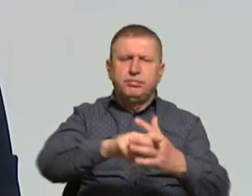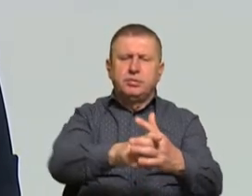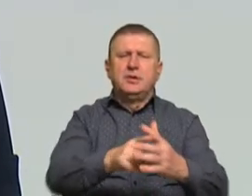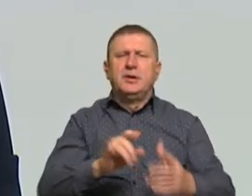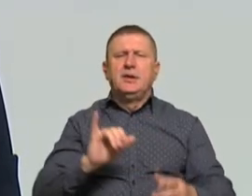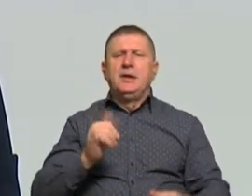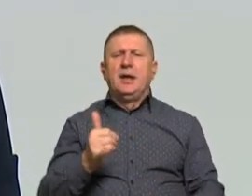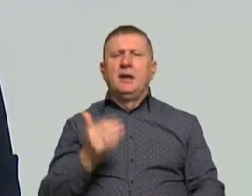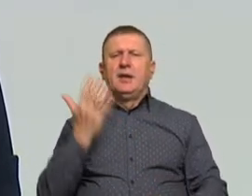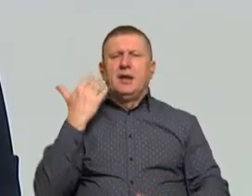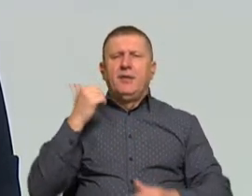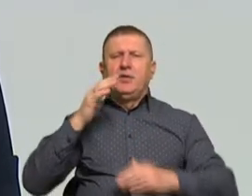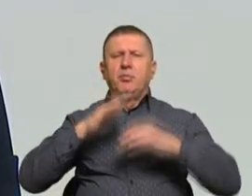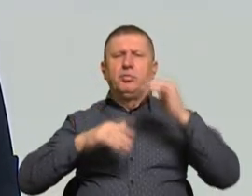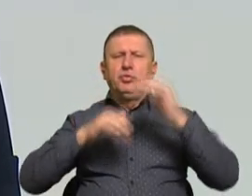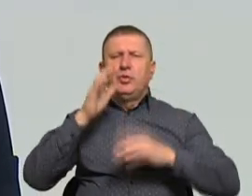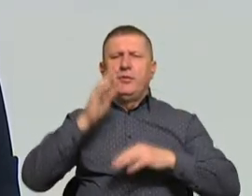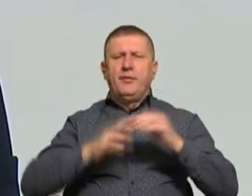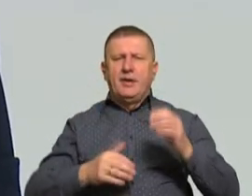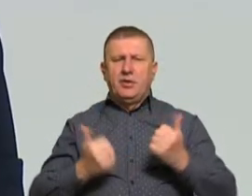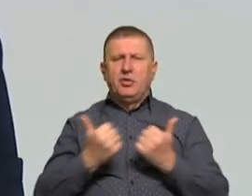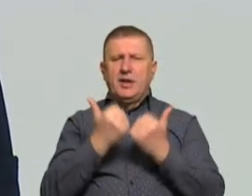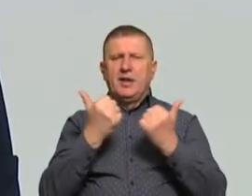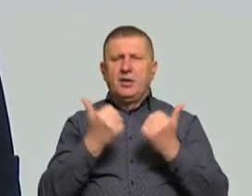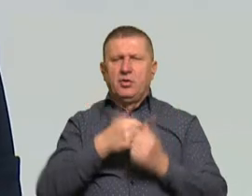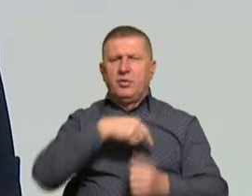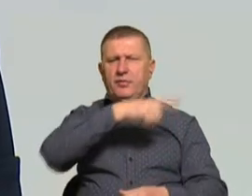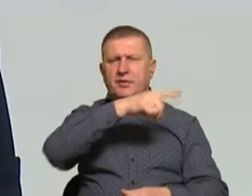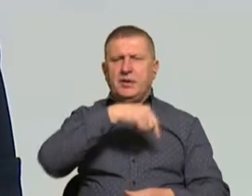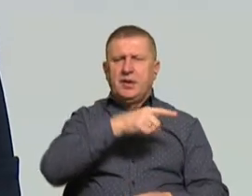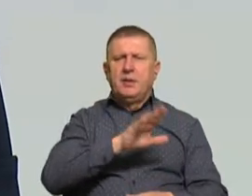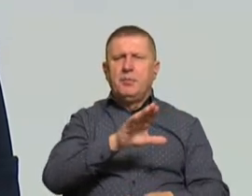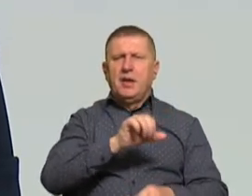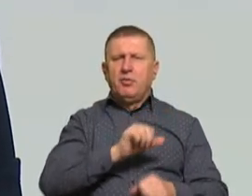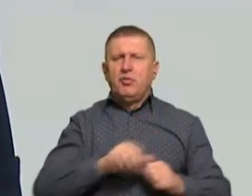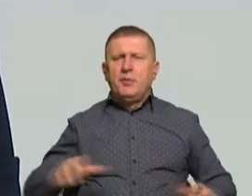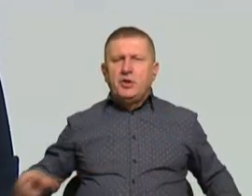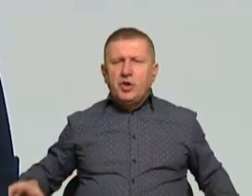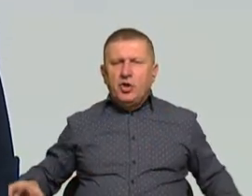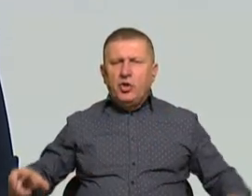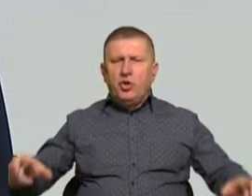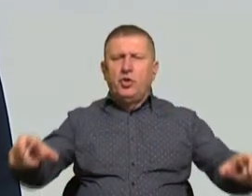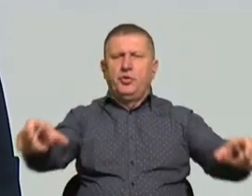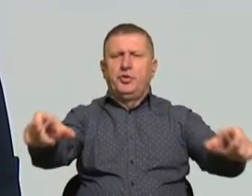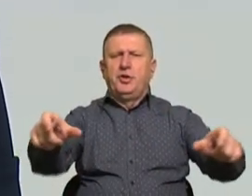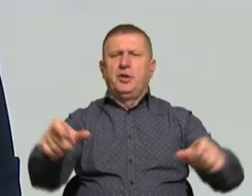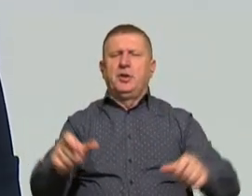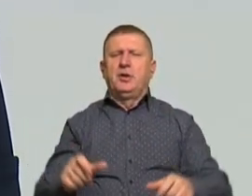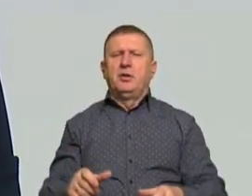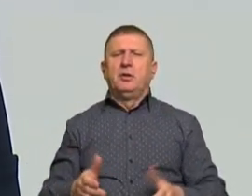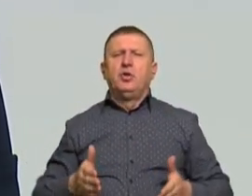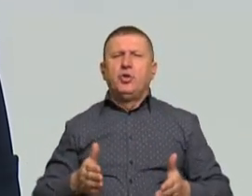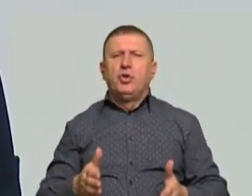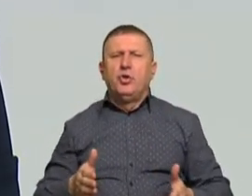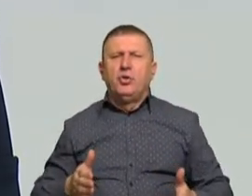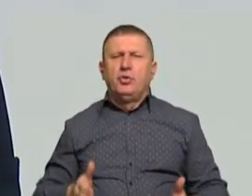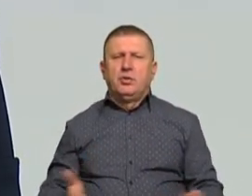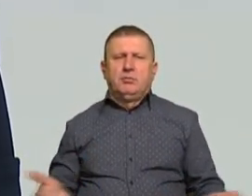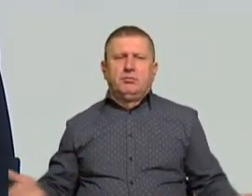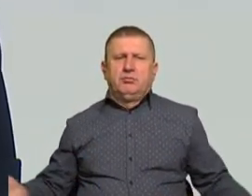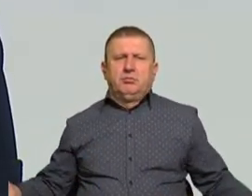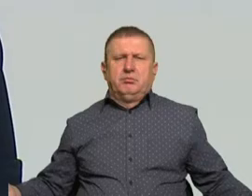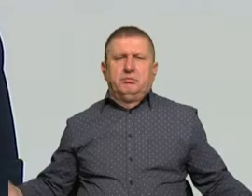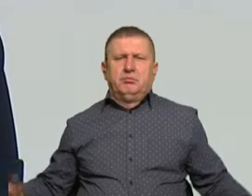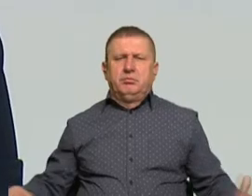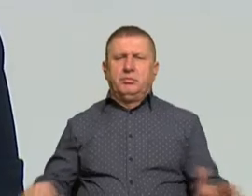momencie wielkiej inwestycji na ulicy Krakowskiej. Miały być chodniki, miały być zrobiona droga. No niestety, panie